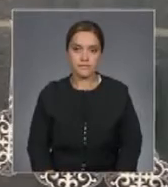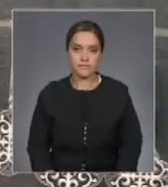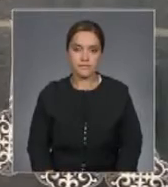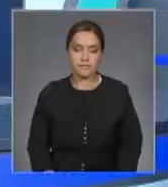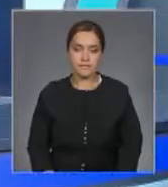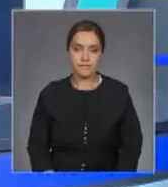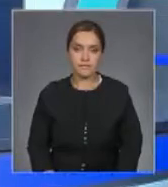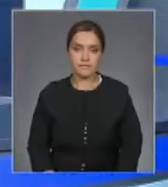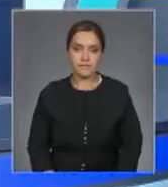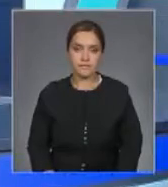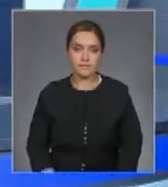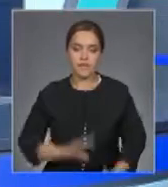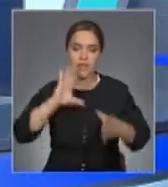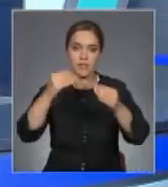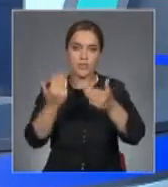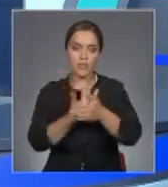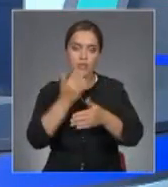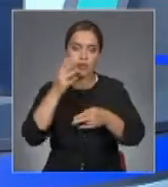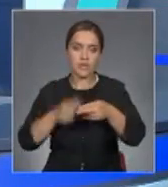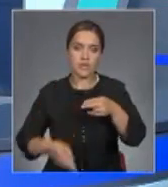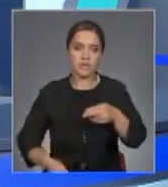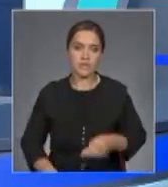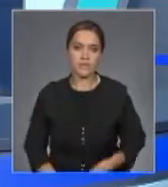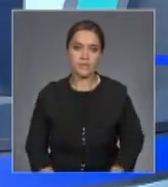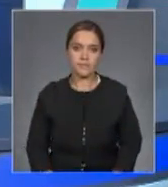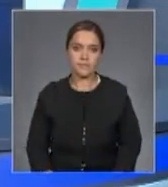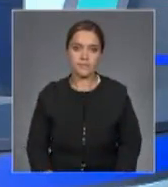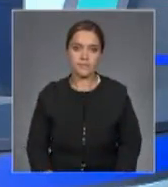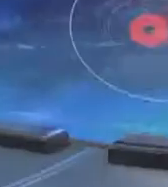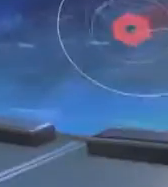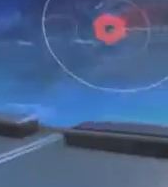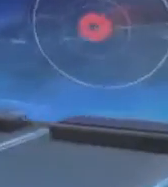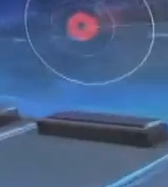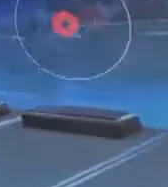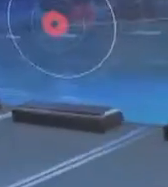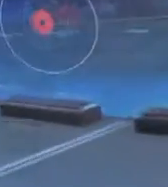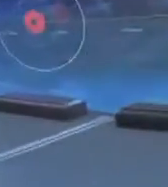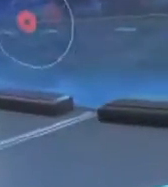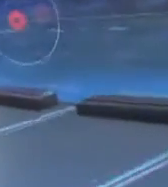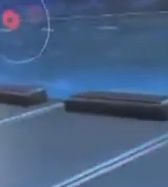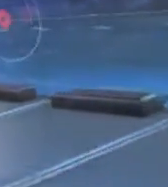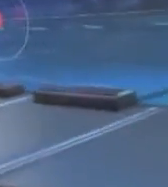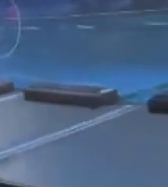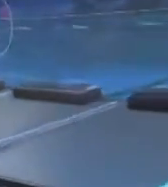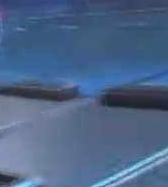Караганда. На этом у меня все. До встречи в следующем эфире. Thank you.